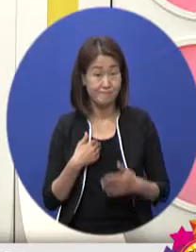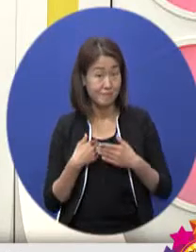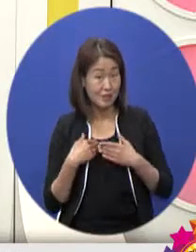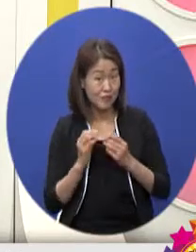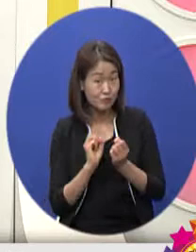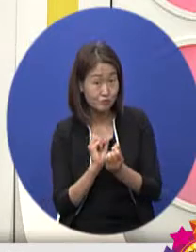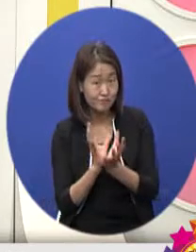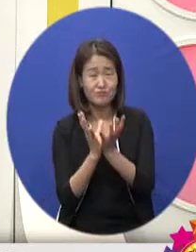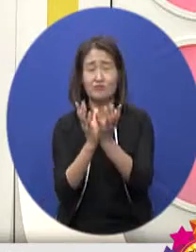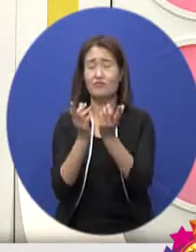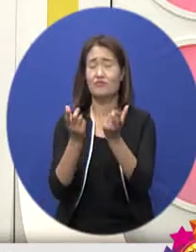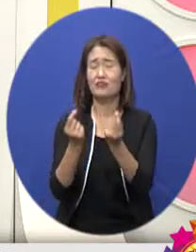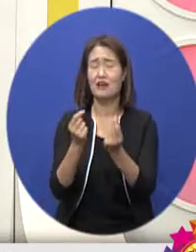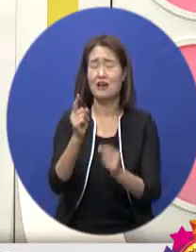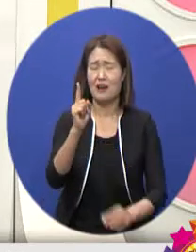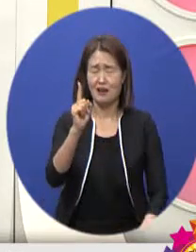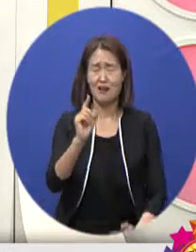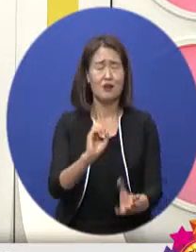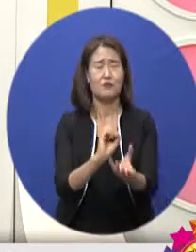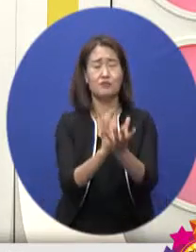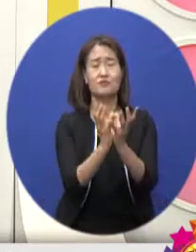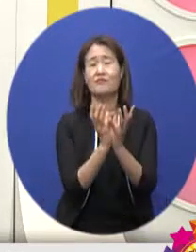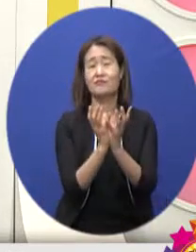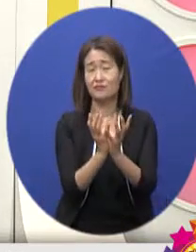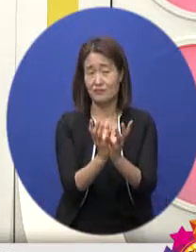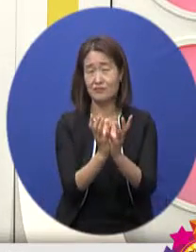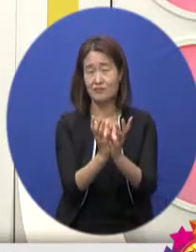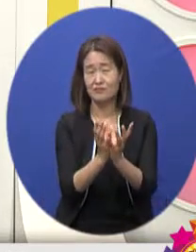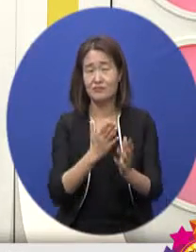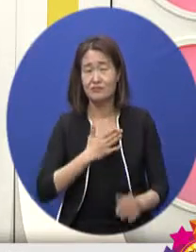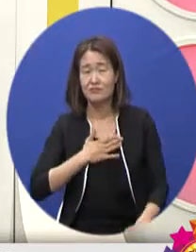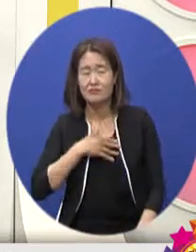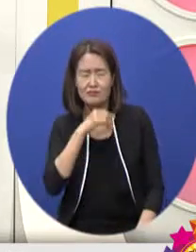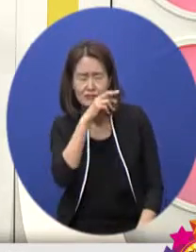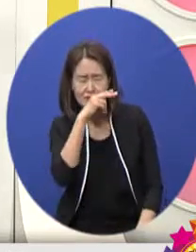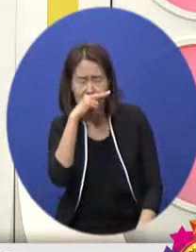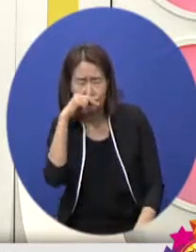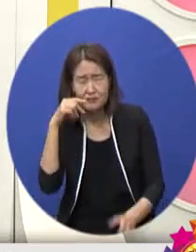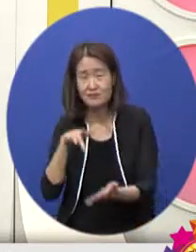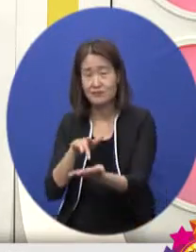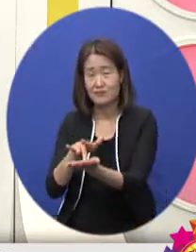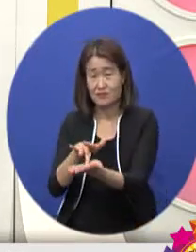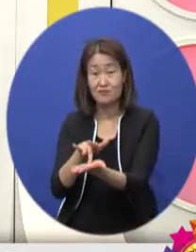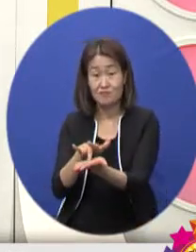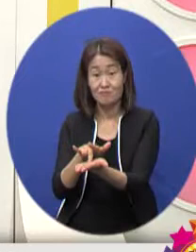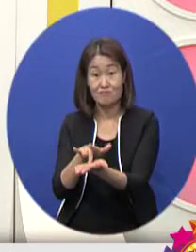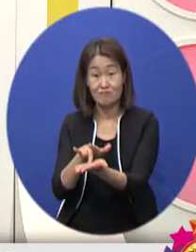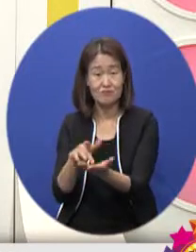나는 꽃이야 송이 꽃이야 내 향기가 야기되는